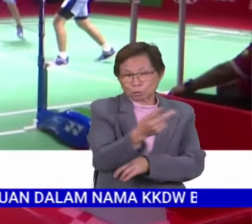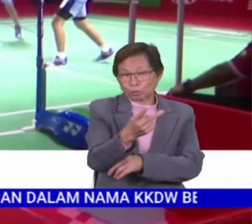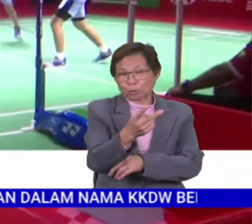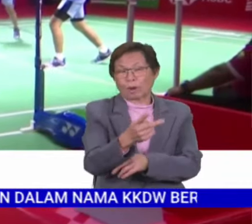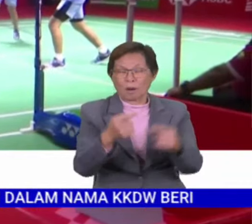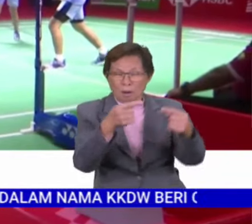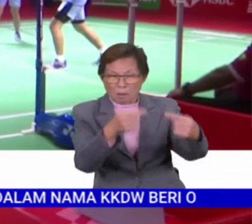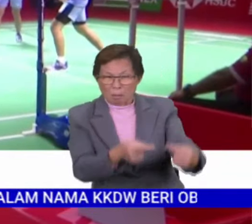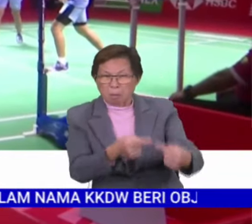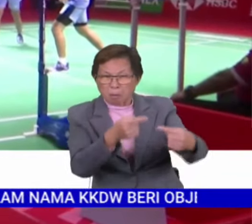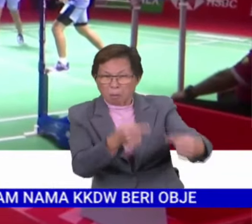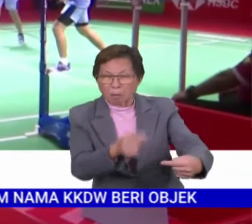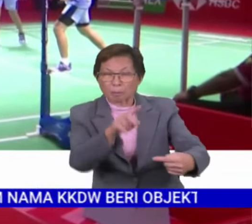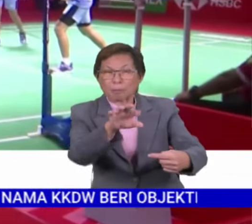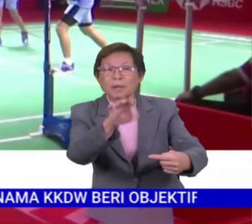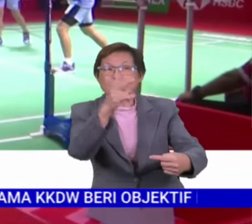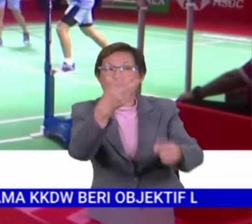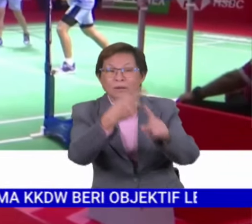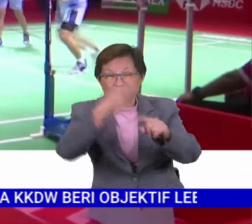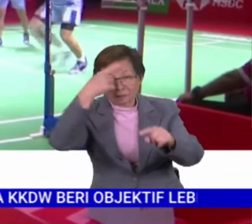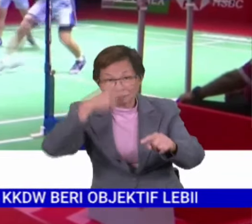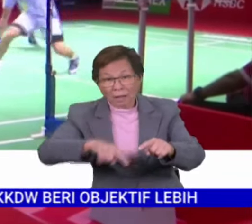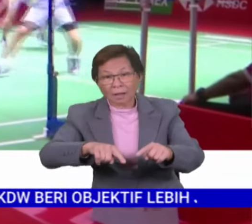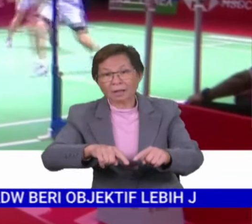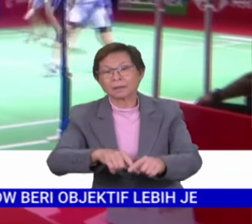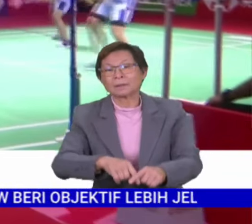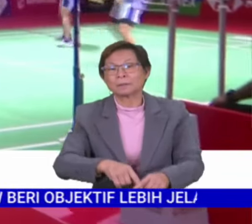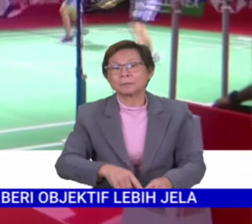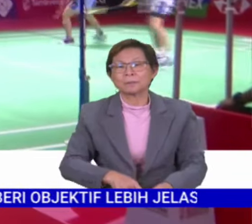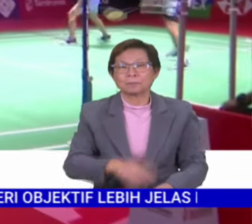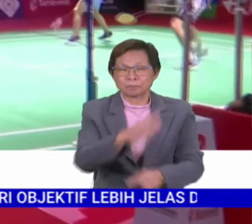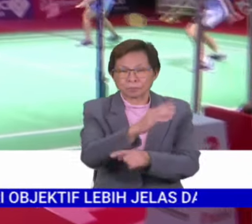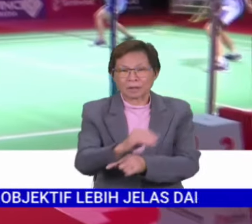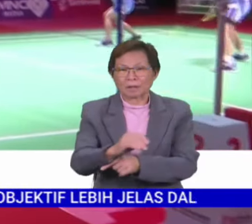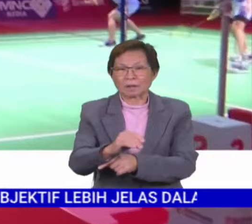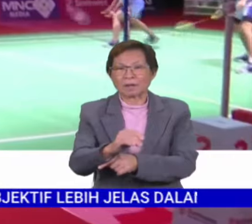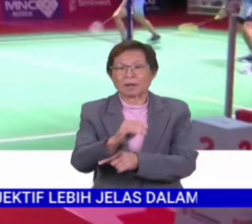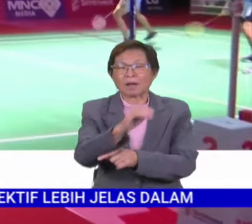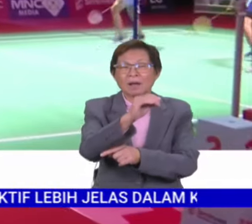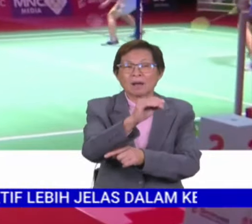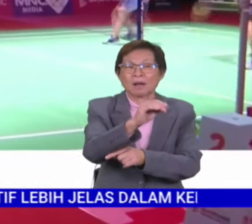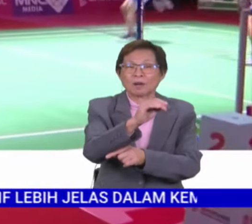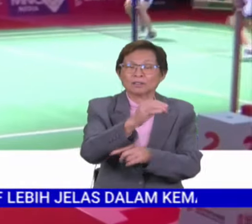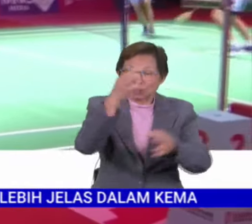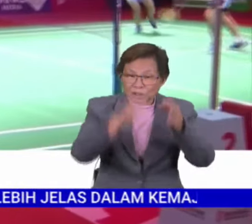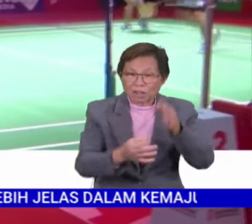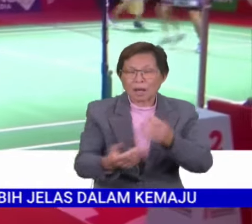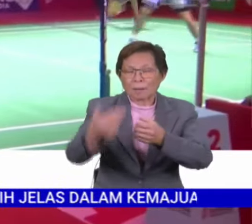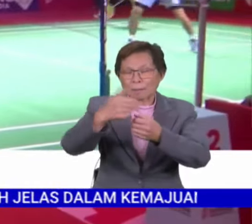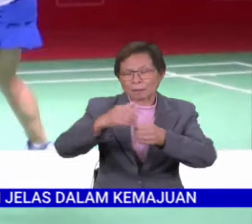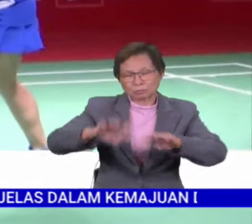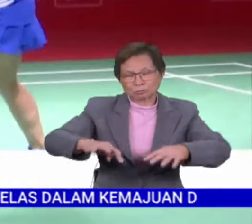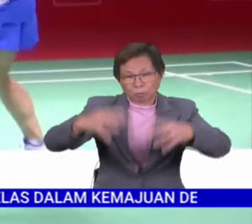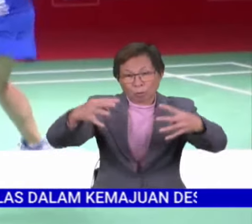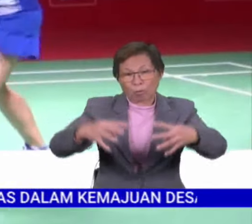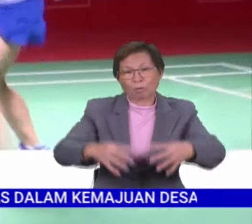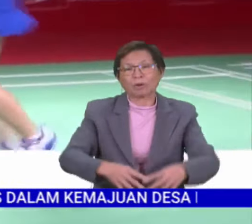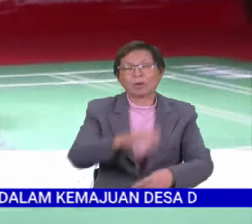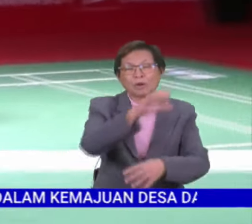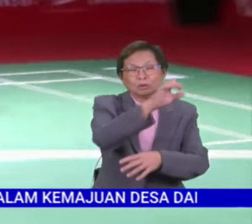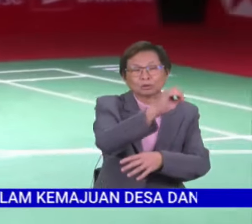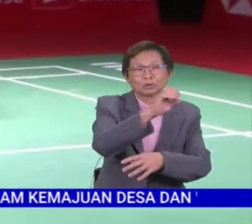dijangka berdepan pilihan kedua kejohanan dari Thailand, decapul Povaranukroh dan Sapsiri Teratanachai jika layak ke skor akhir. Manakala